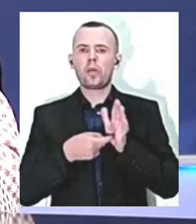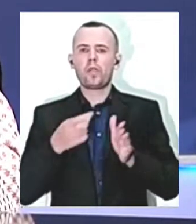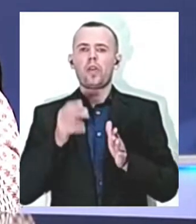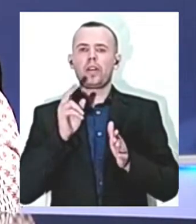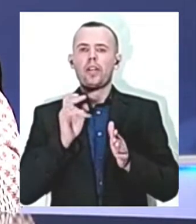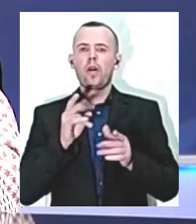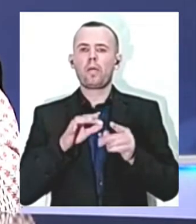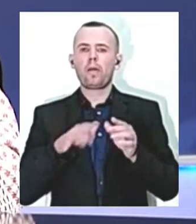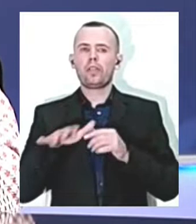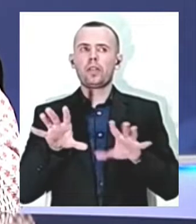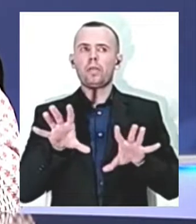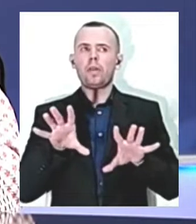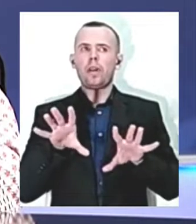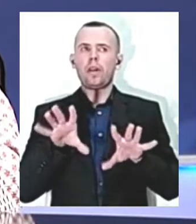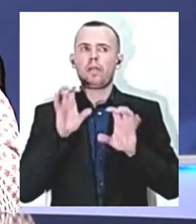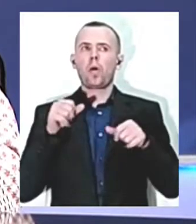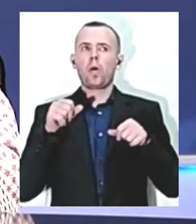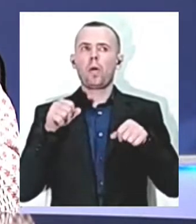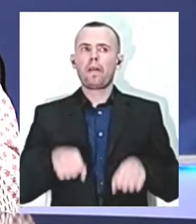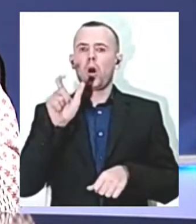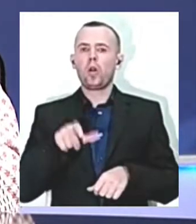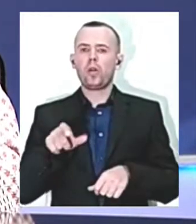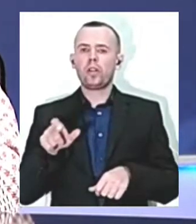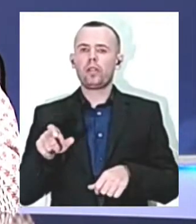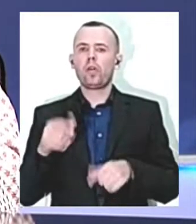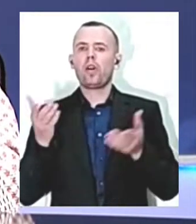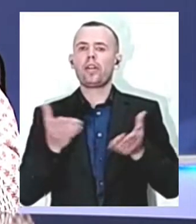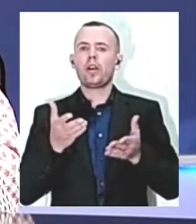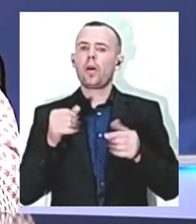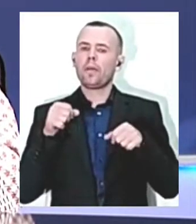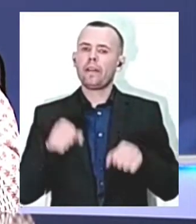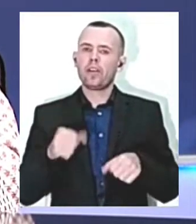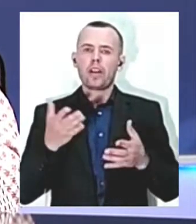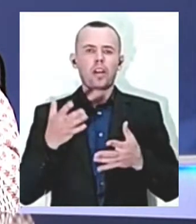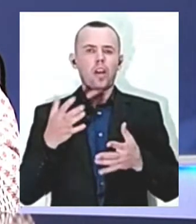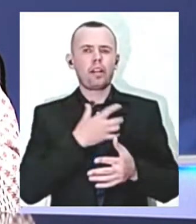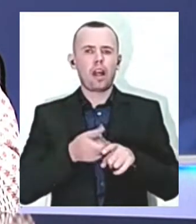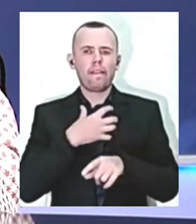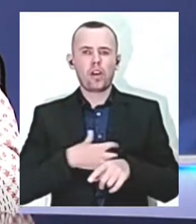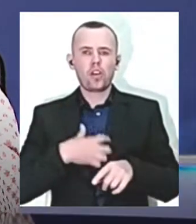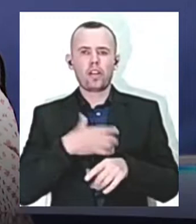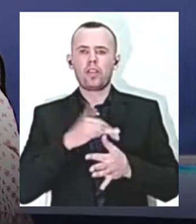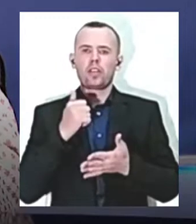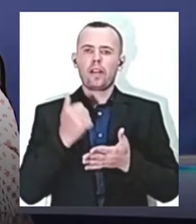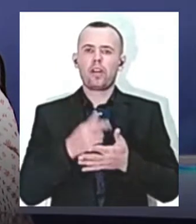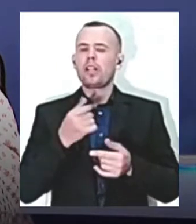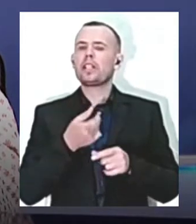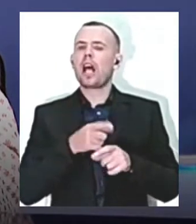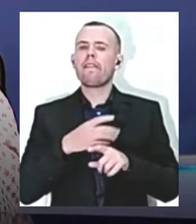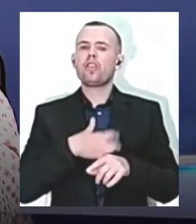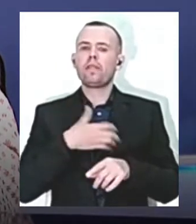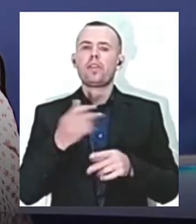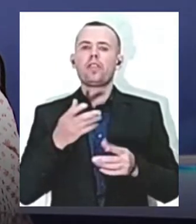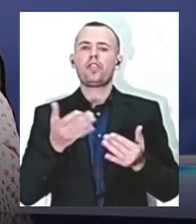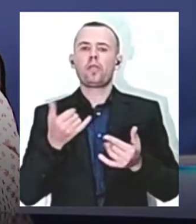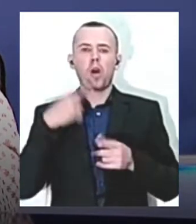права людини. Які права для них є найважливішими, які менш важливими. Чи однакове розуміння прав